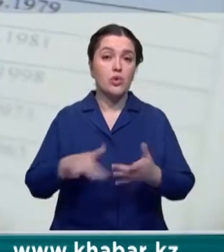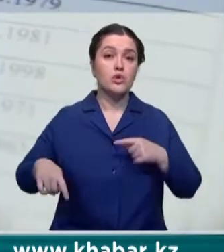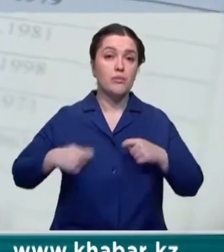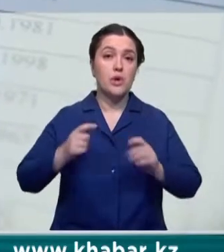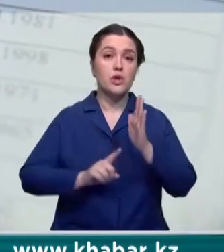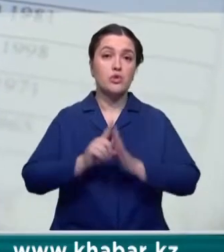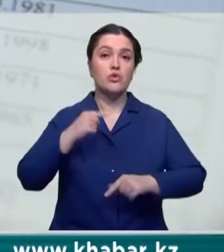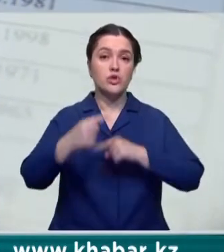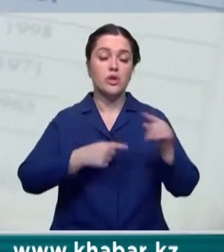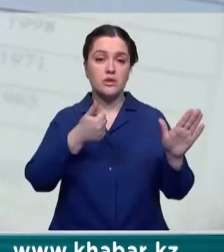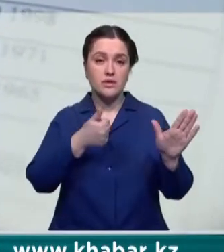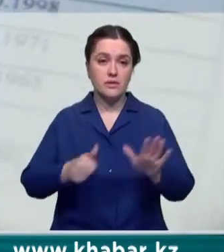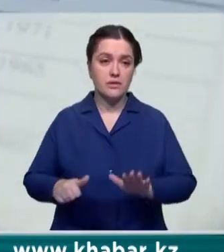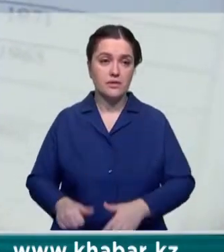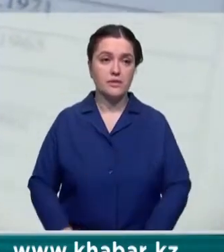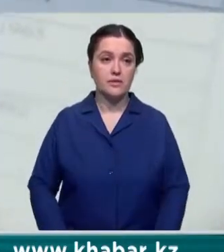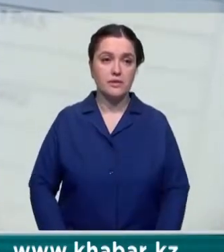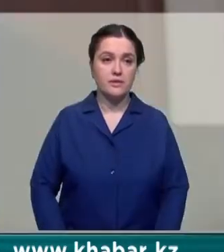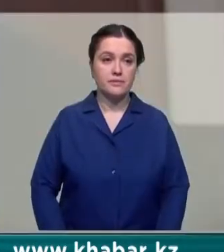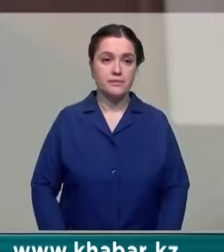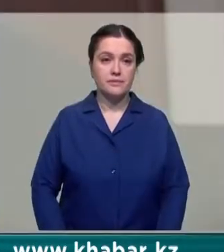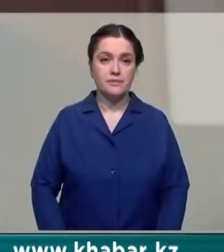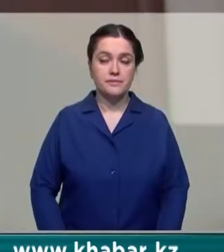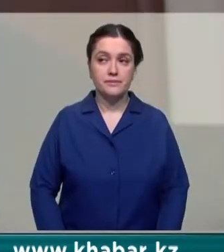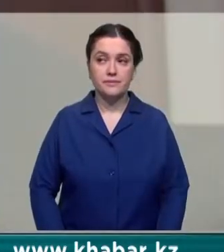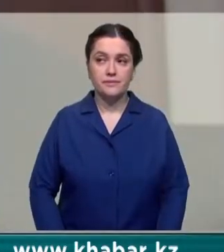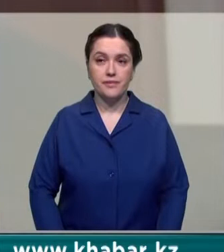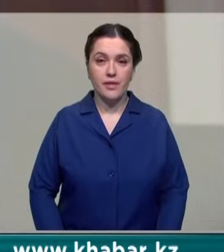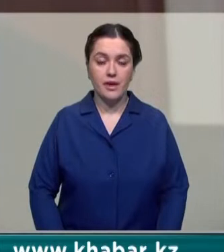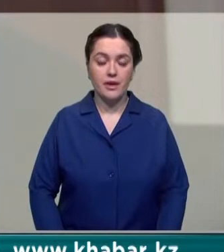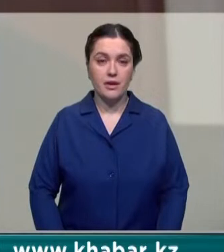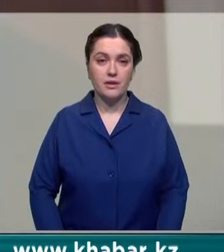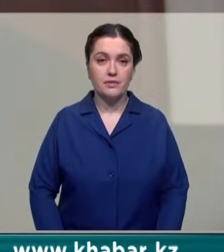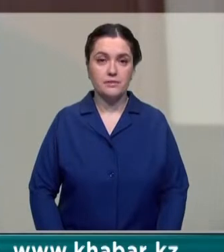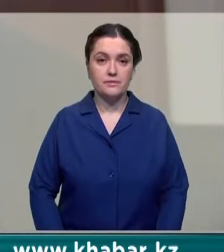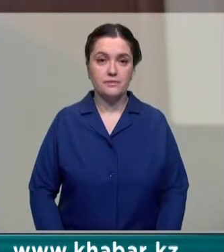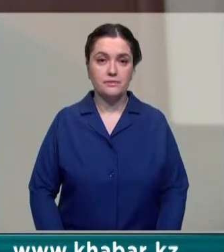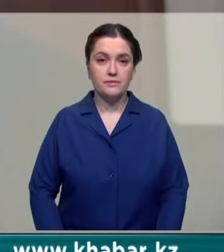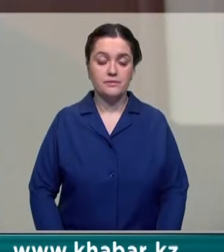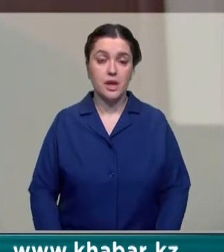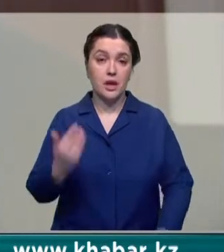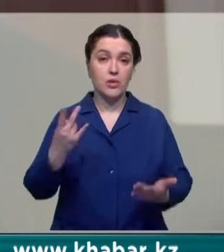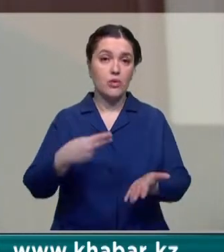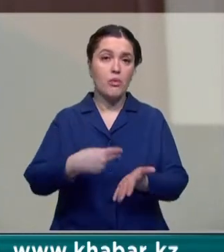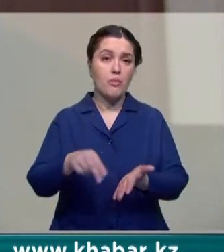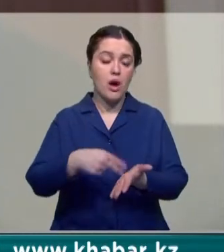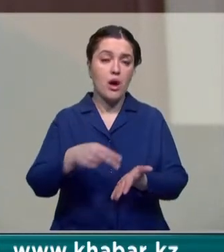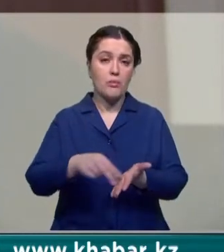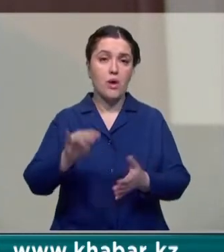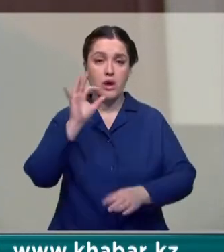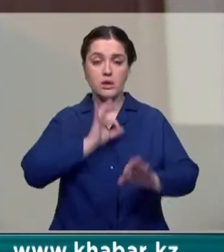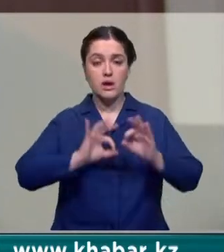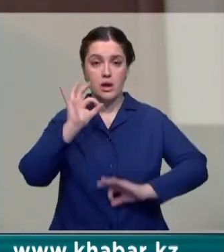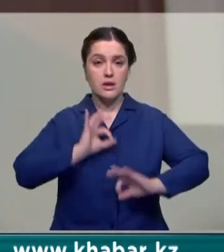возмещать ущерб начнут через полгода. То есть, если необходимо будет покупать дополнительные препараты